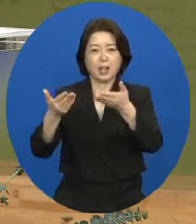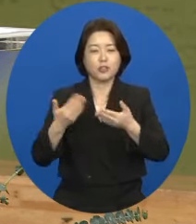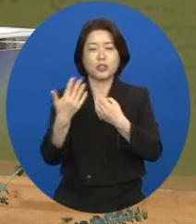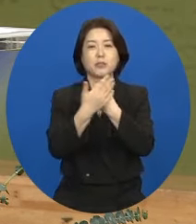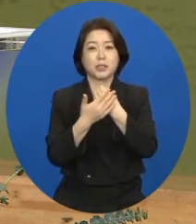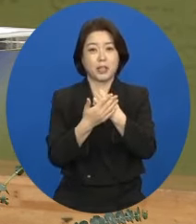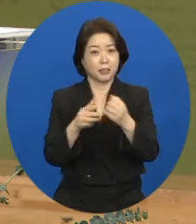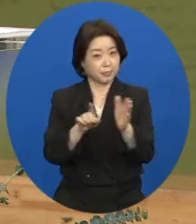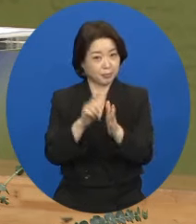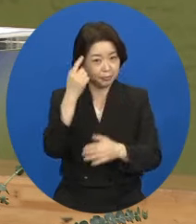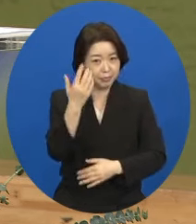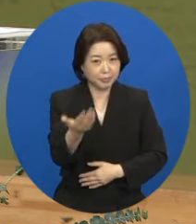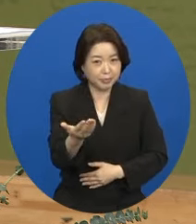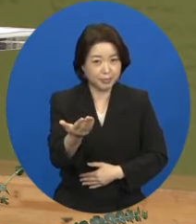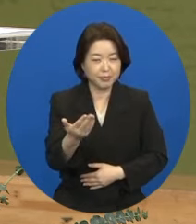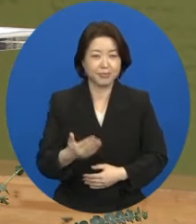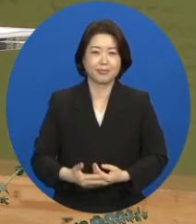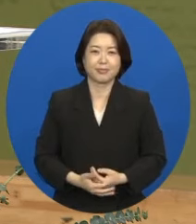믿으십니까?